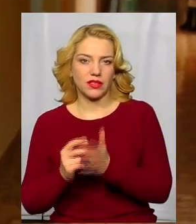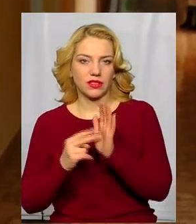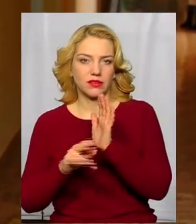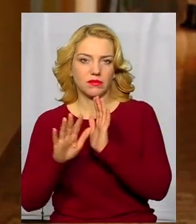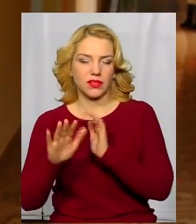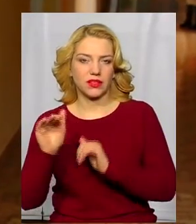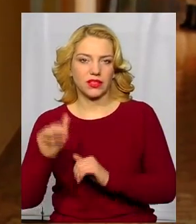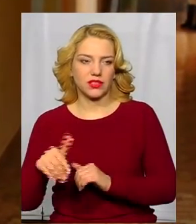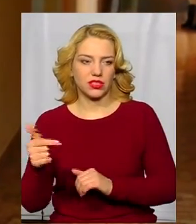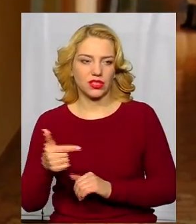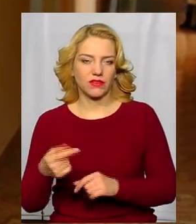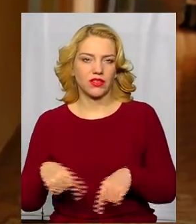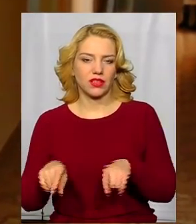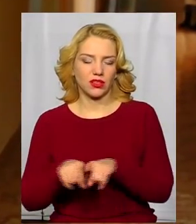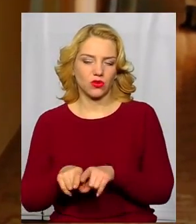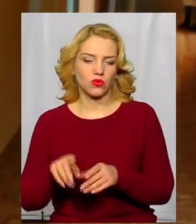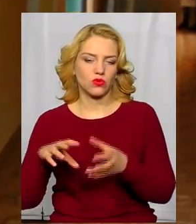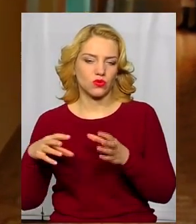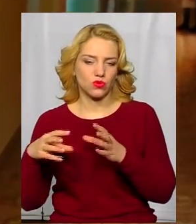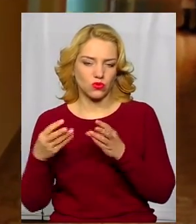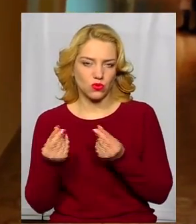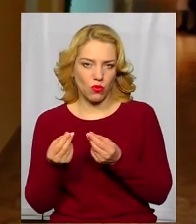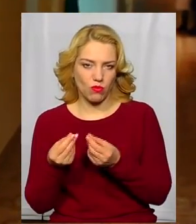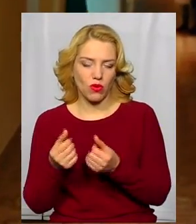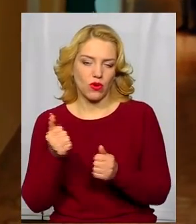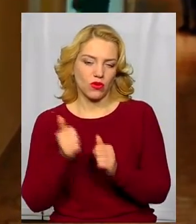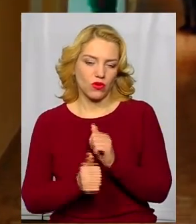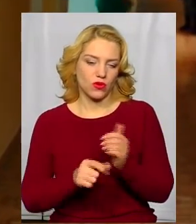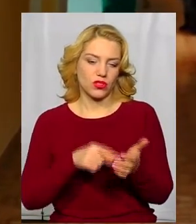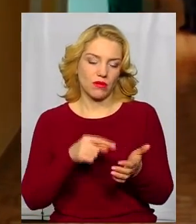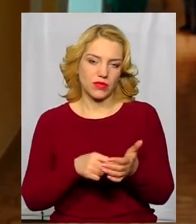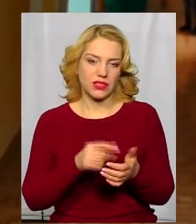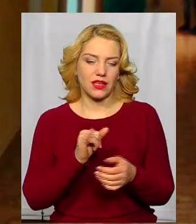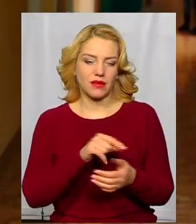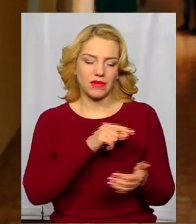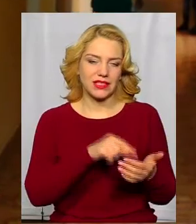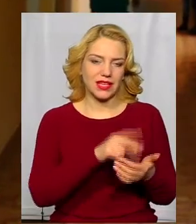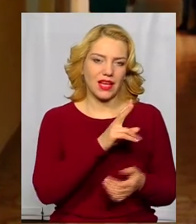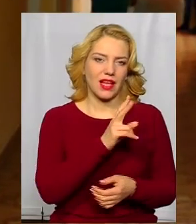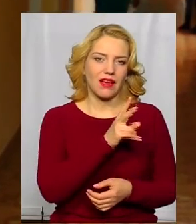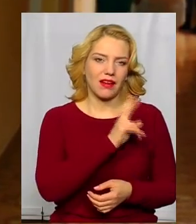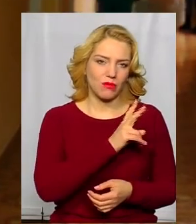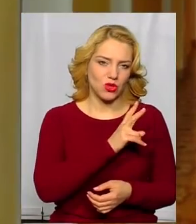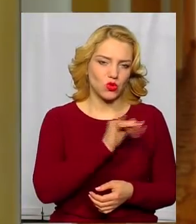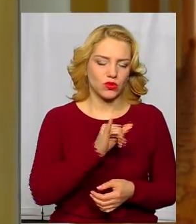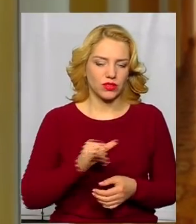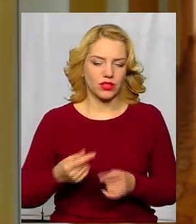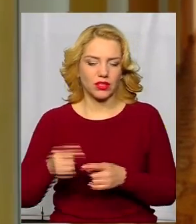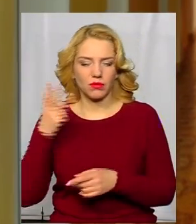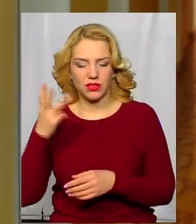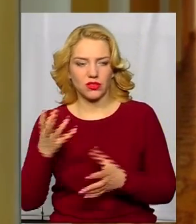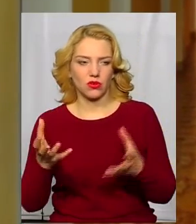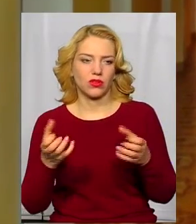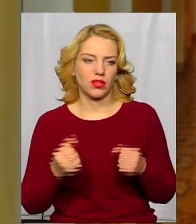тисяч гривень, відповідно на цю суму і кожна область, місто Кременчук і Хмельницька область, отримує медичне обладнання. Були